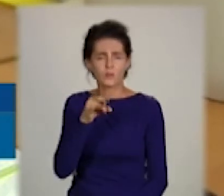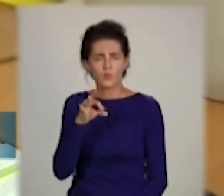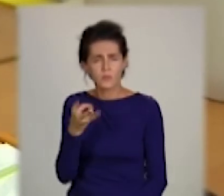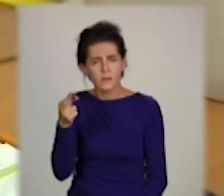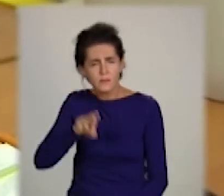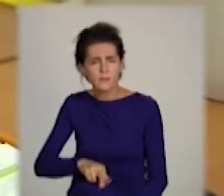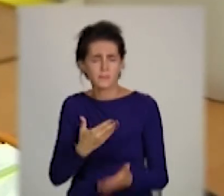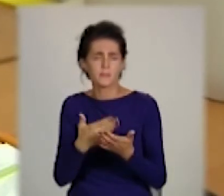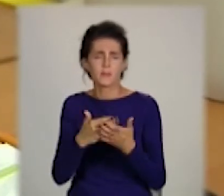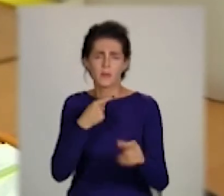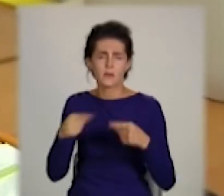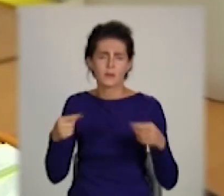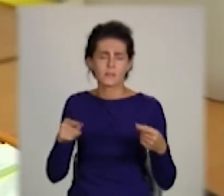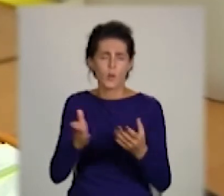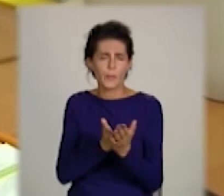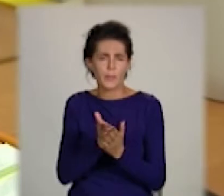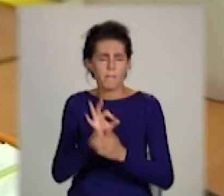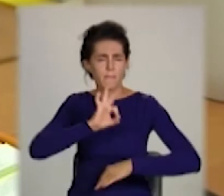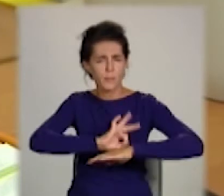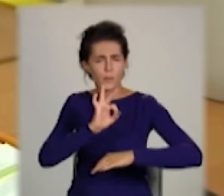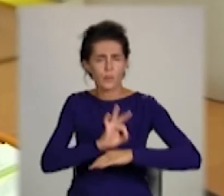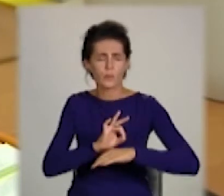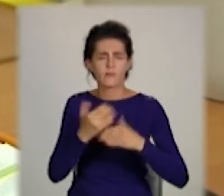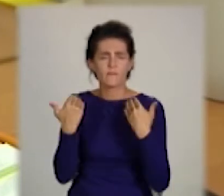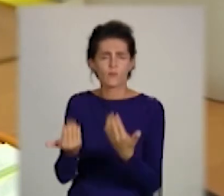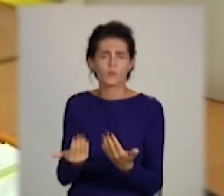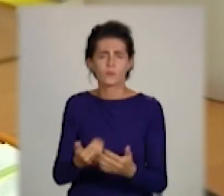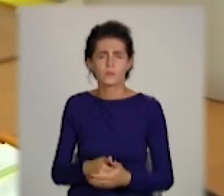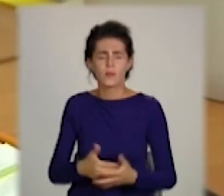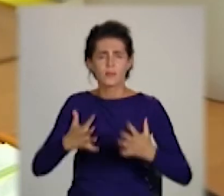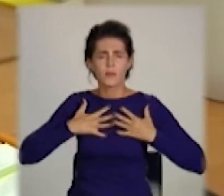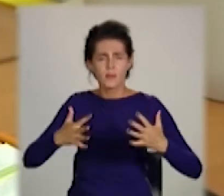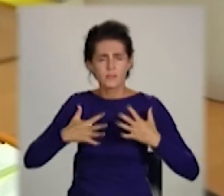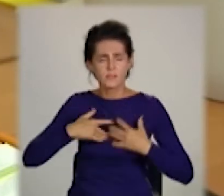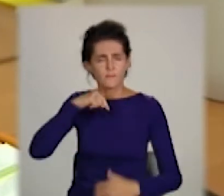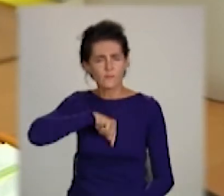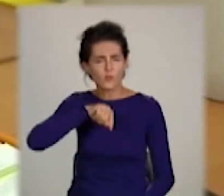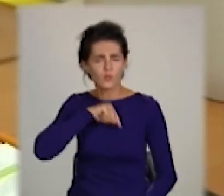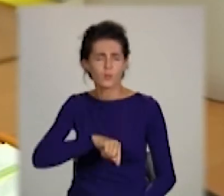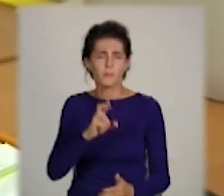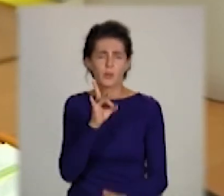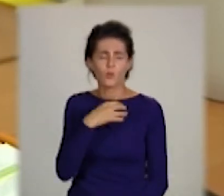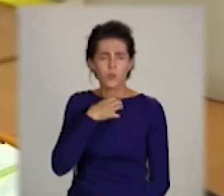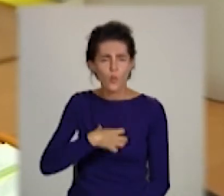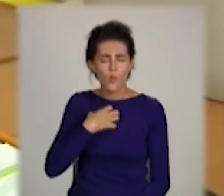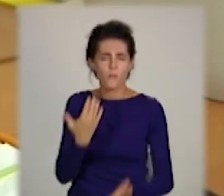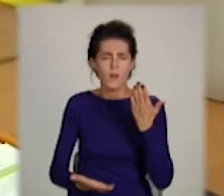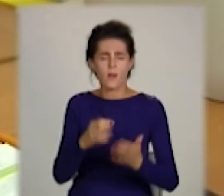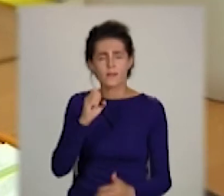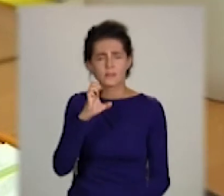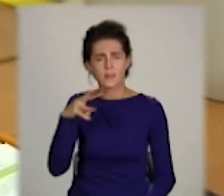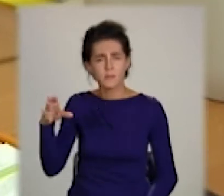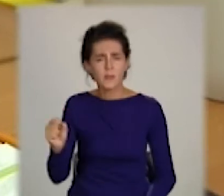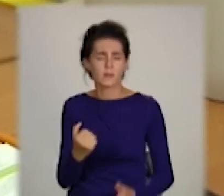або хронічні захворювання дихальної системи, хронічний бронхіт або бронхіальна астма. Так, вони